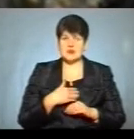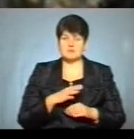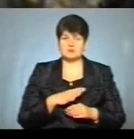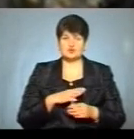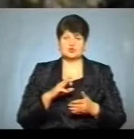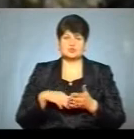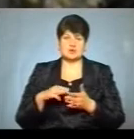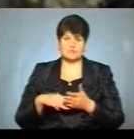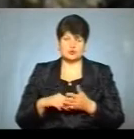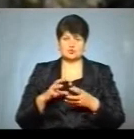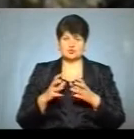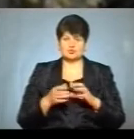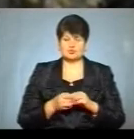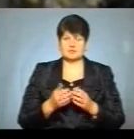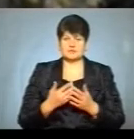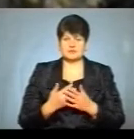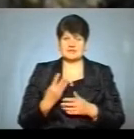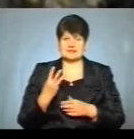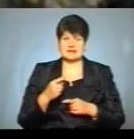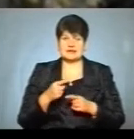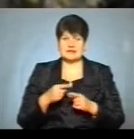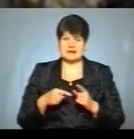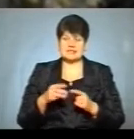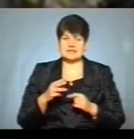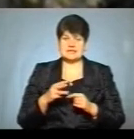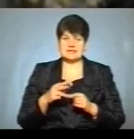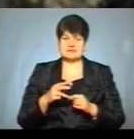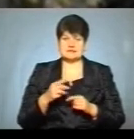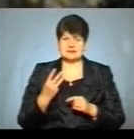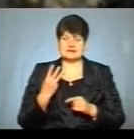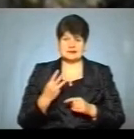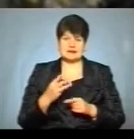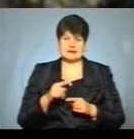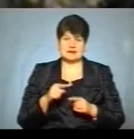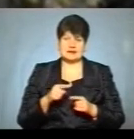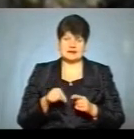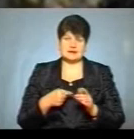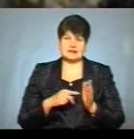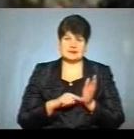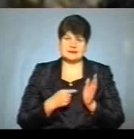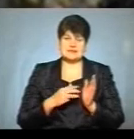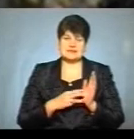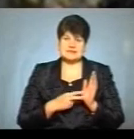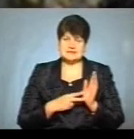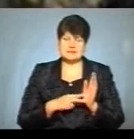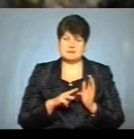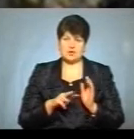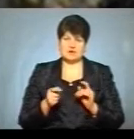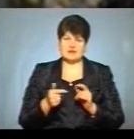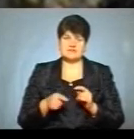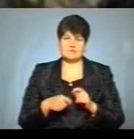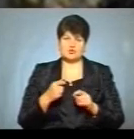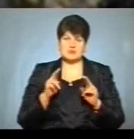поштрафовано на суму близько 3,7 мільйона гривень роботодавців, власне, за порушення правил оформлення трудових відносин.